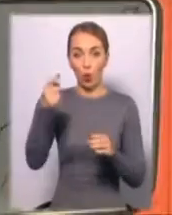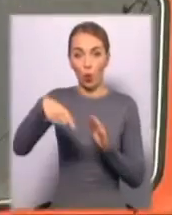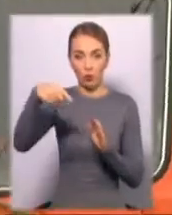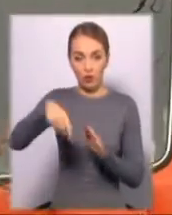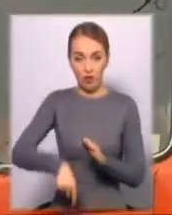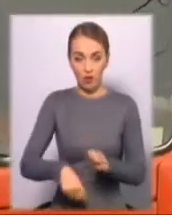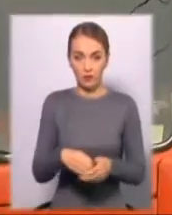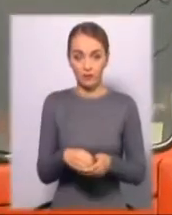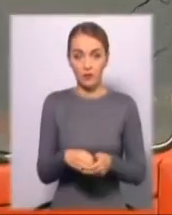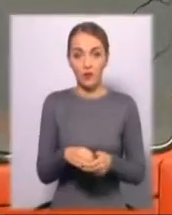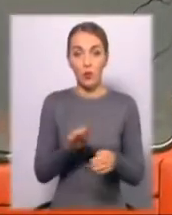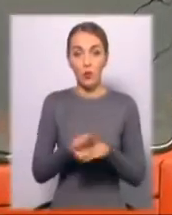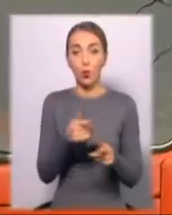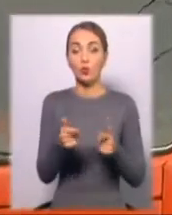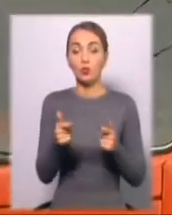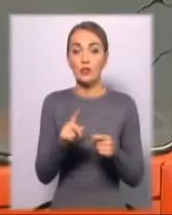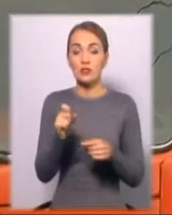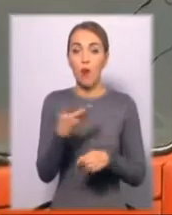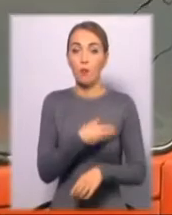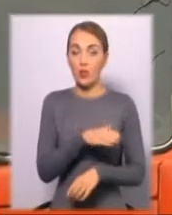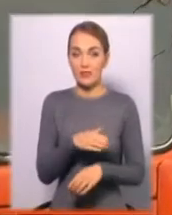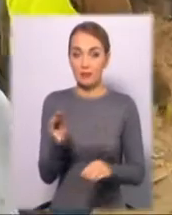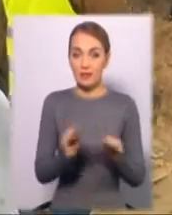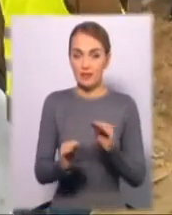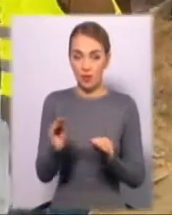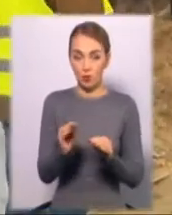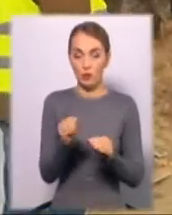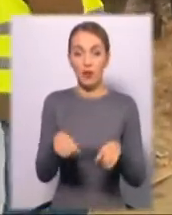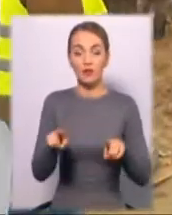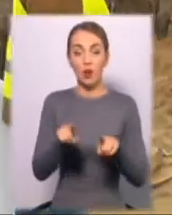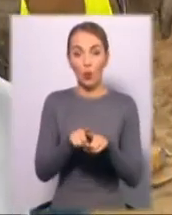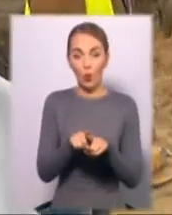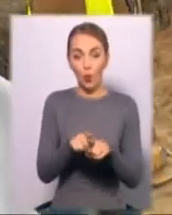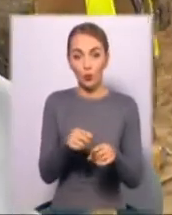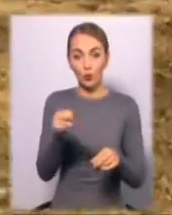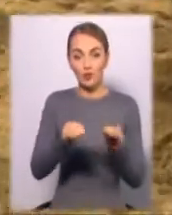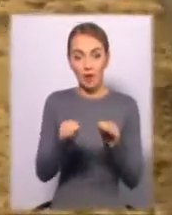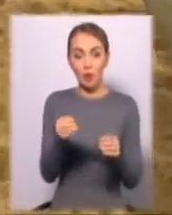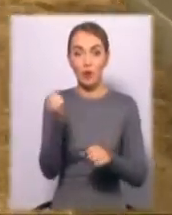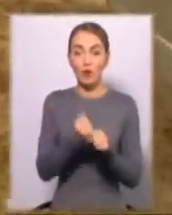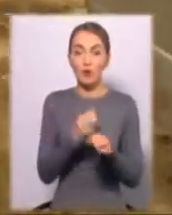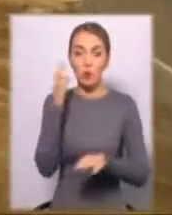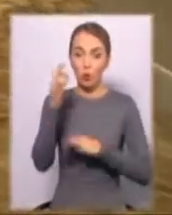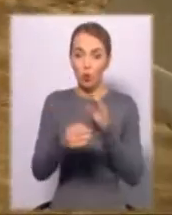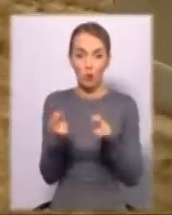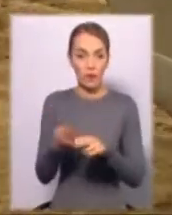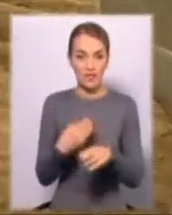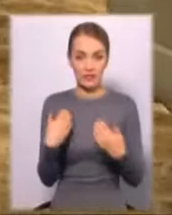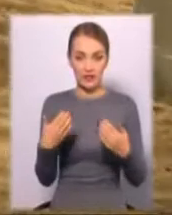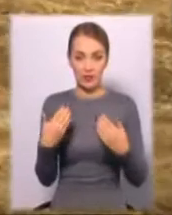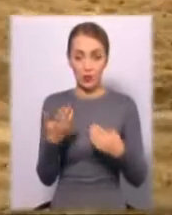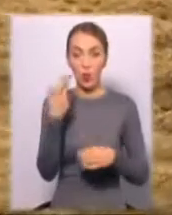Пиріг трамвайного переїзду готують за польським рецептом. Над такою стравою працюють цілодобово і без вихідних.